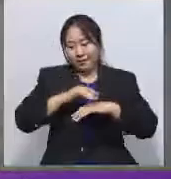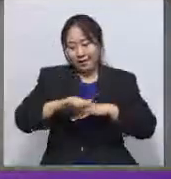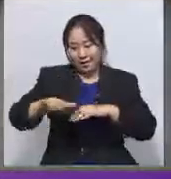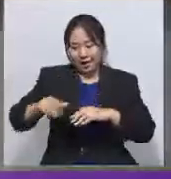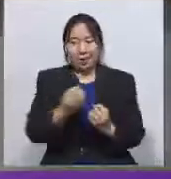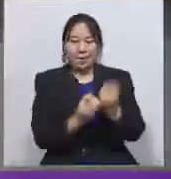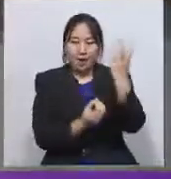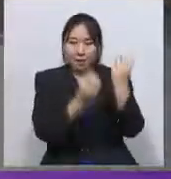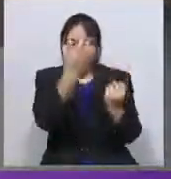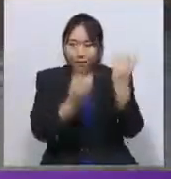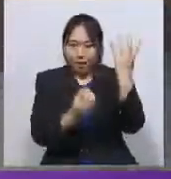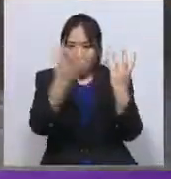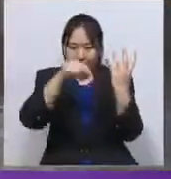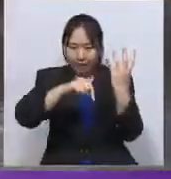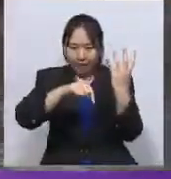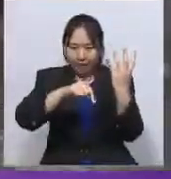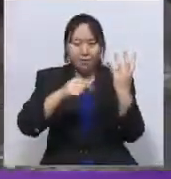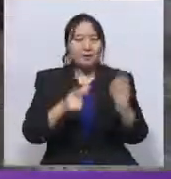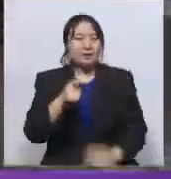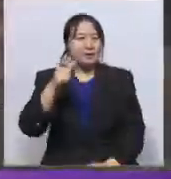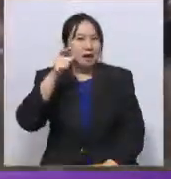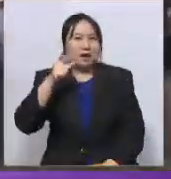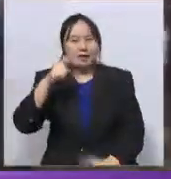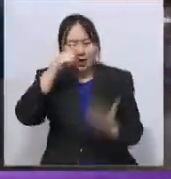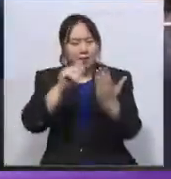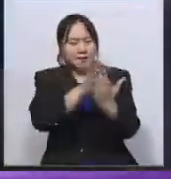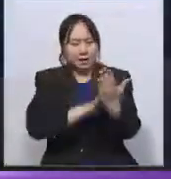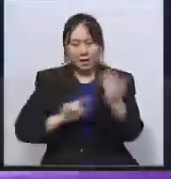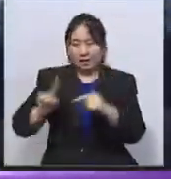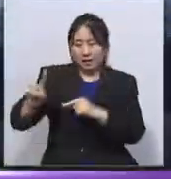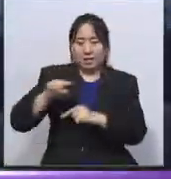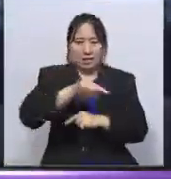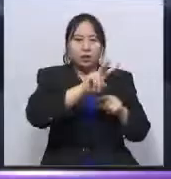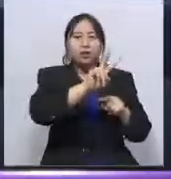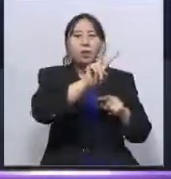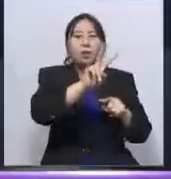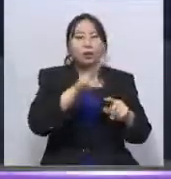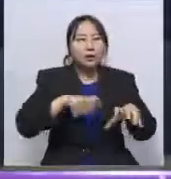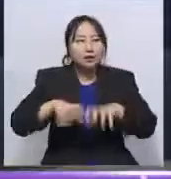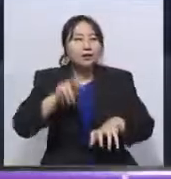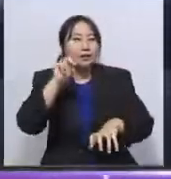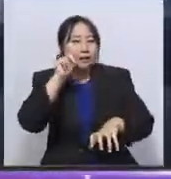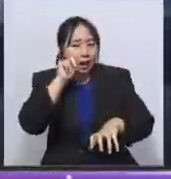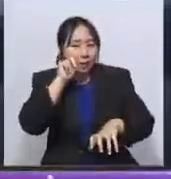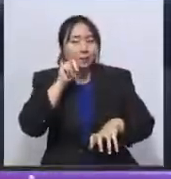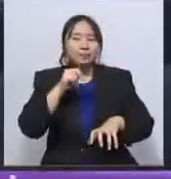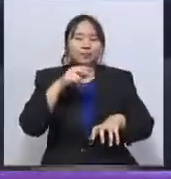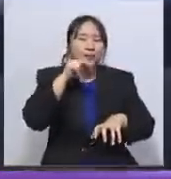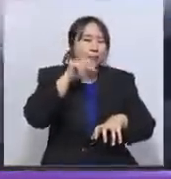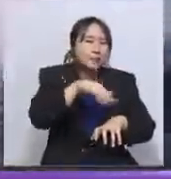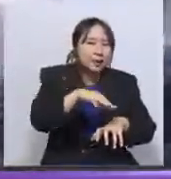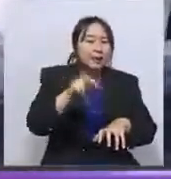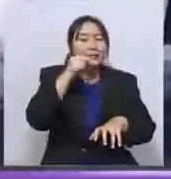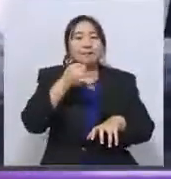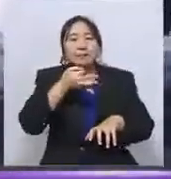พื้นป่าตะวันออกซึ่งเป็นป่าชายเลนใหญ่เป็นอันดับที่2ของประเทศระบบการบริหารจัดการน้ำจืดและน้ำเค็มซึ่งเป็น